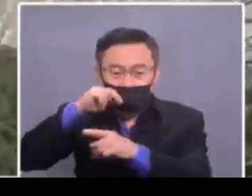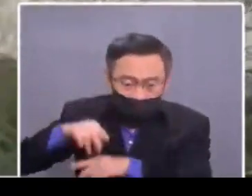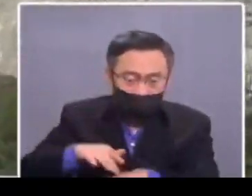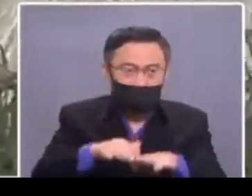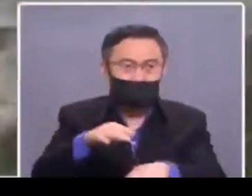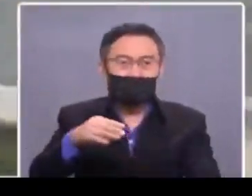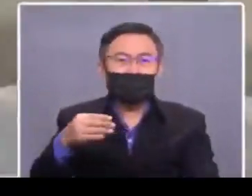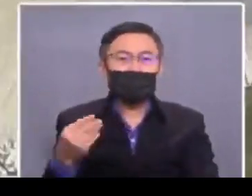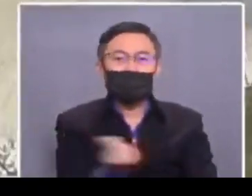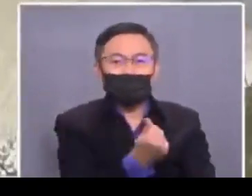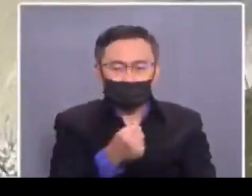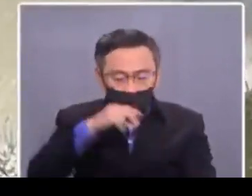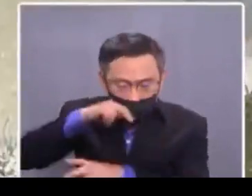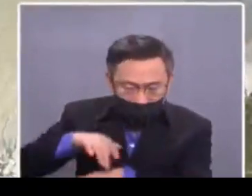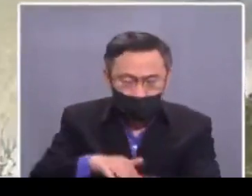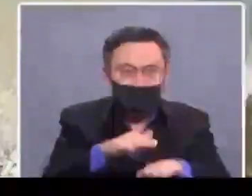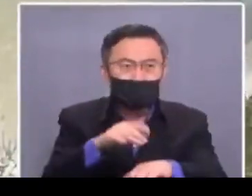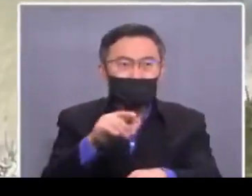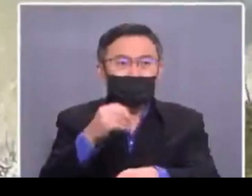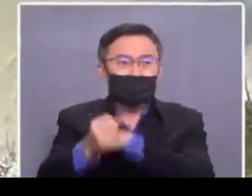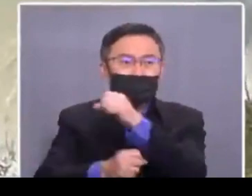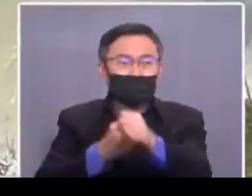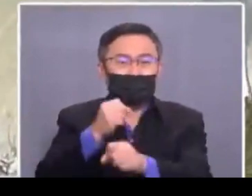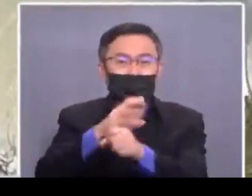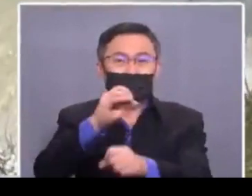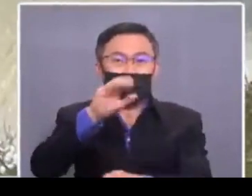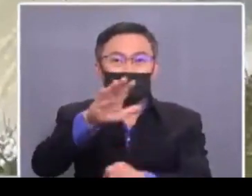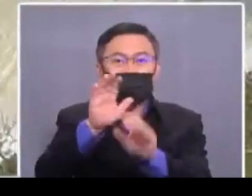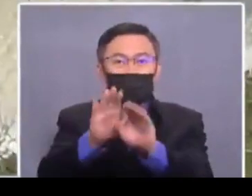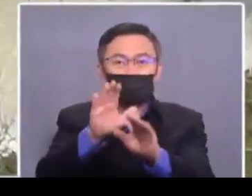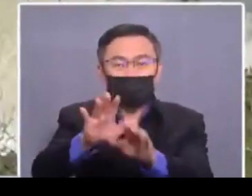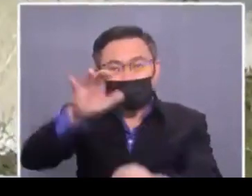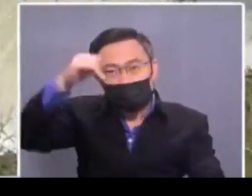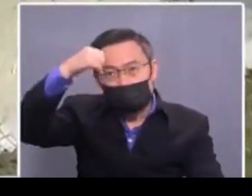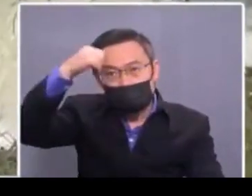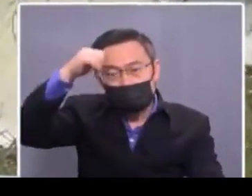ก็ไปเร็วกว่านะก็จะปี54เนี่ยมันแช่นานเป็นเดือนๆเลยถ้าจำกันได้นะฮะ